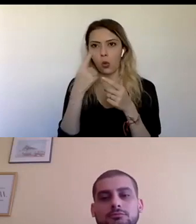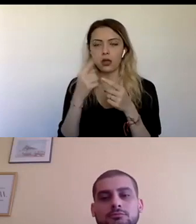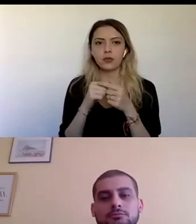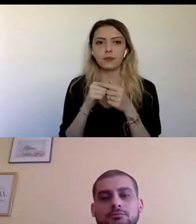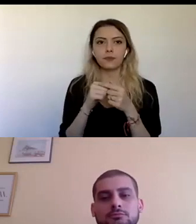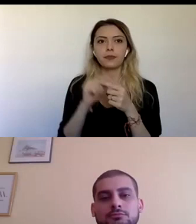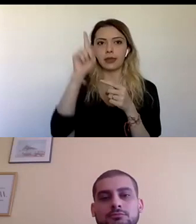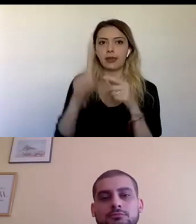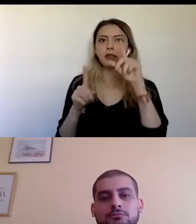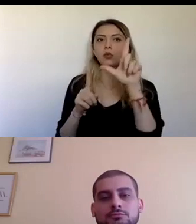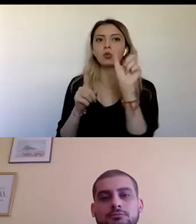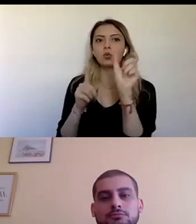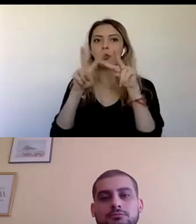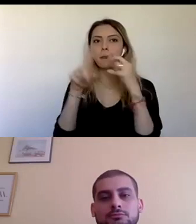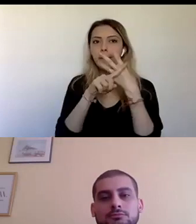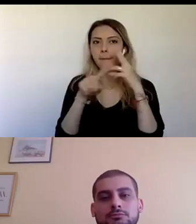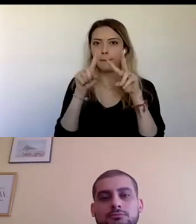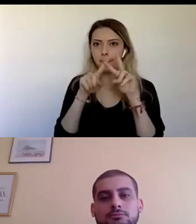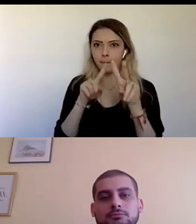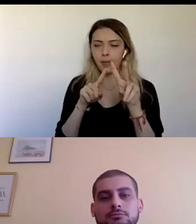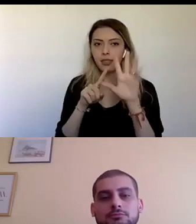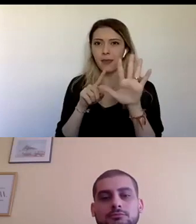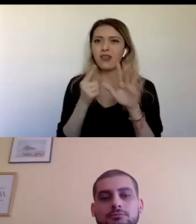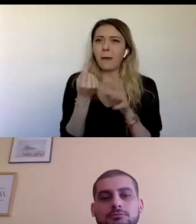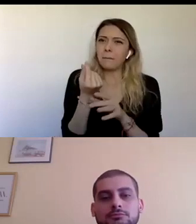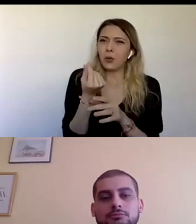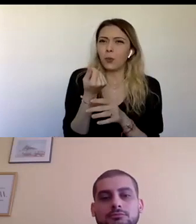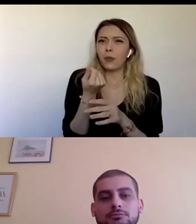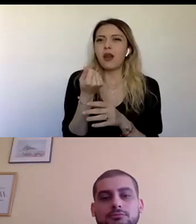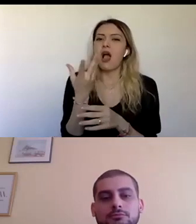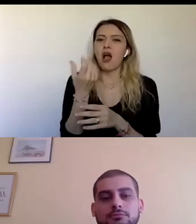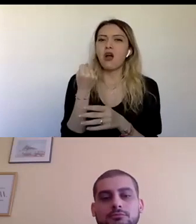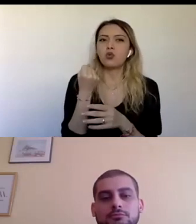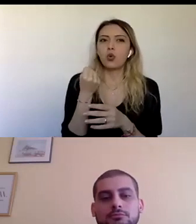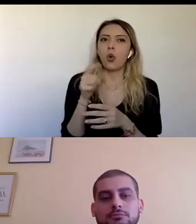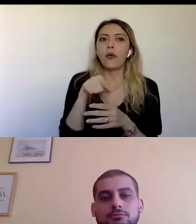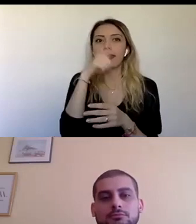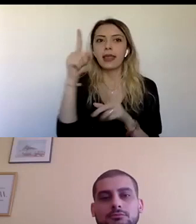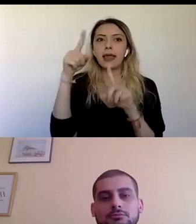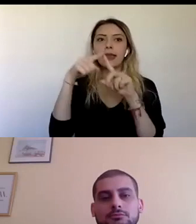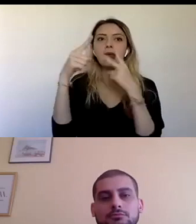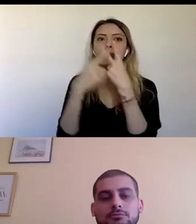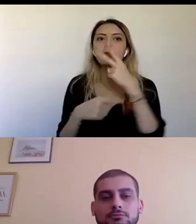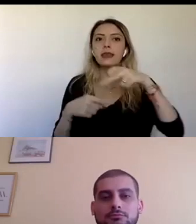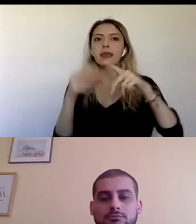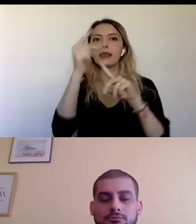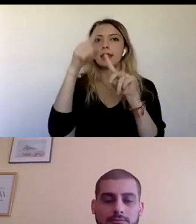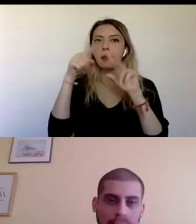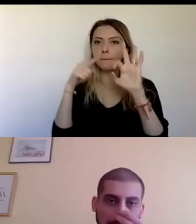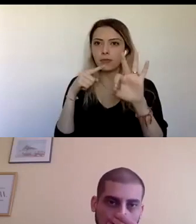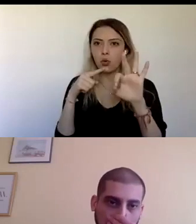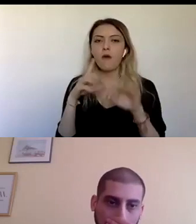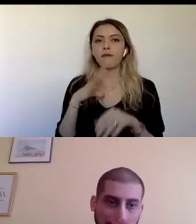Ama ikisi de bir miktar ücret talep eden uygulamalar. Ama oldukça basit, içinde stok videoların,